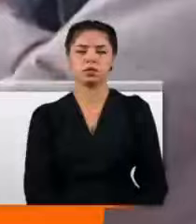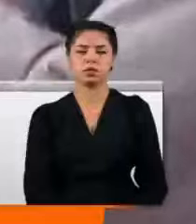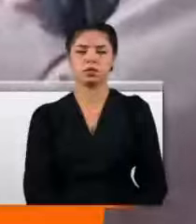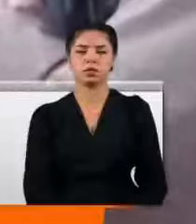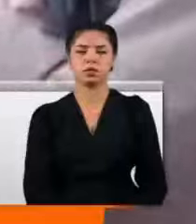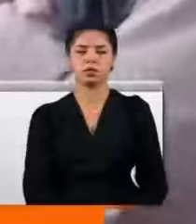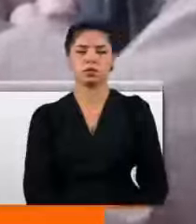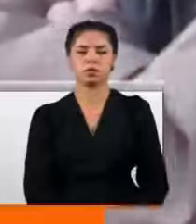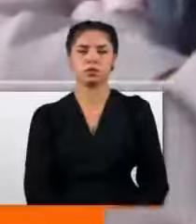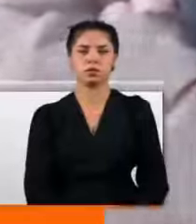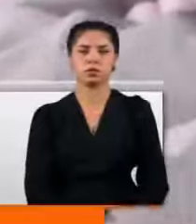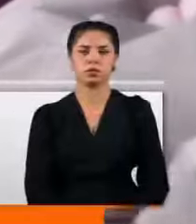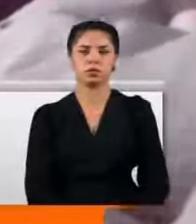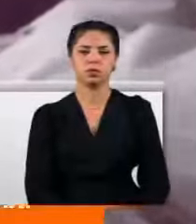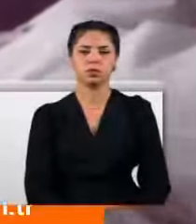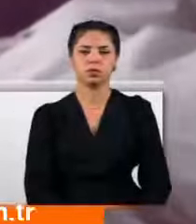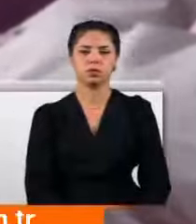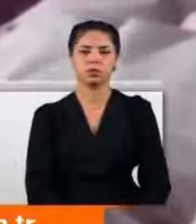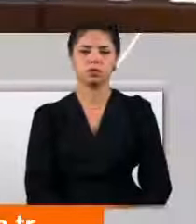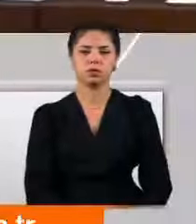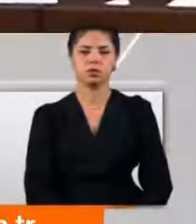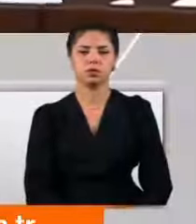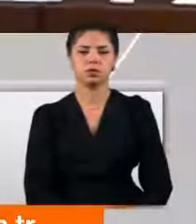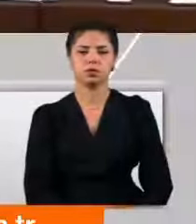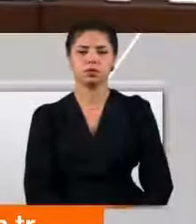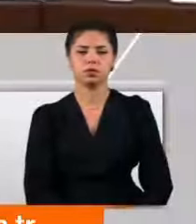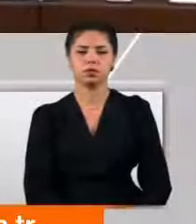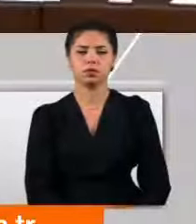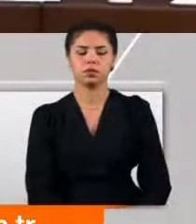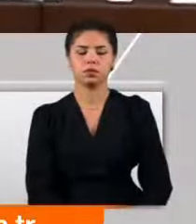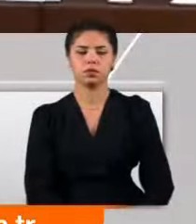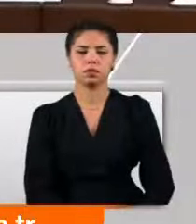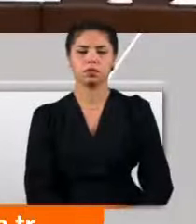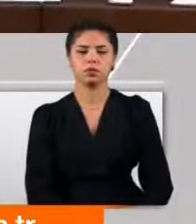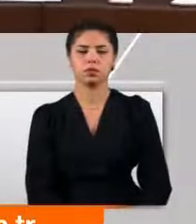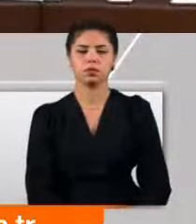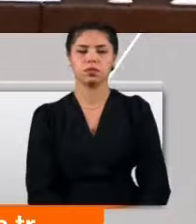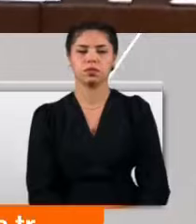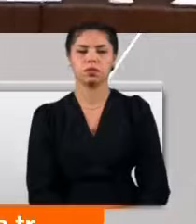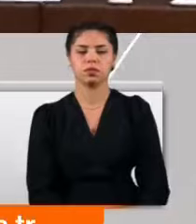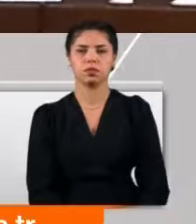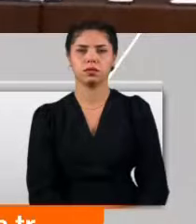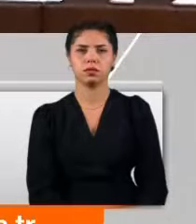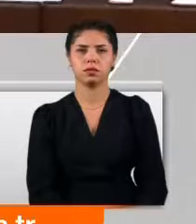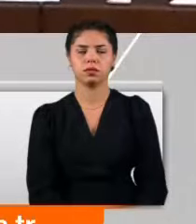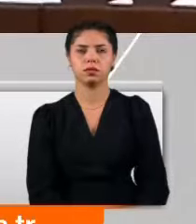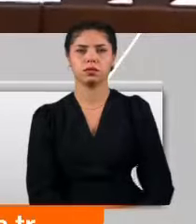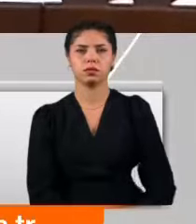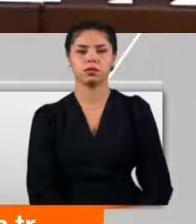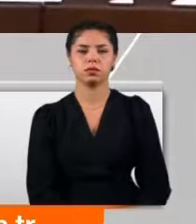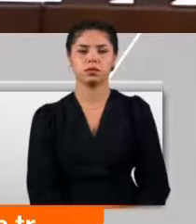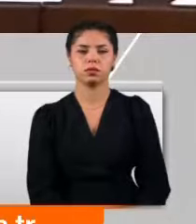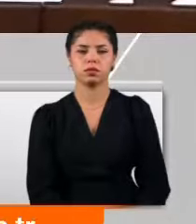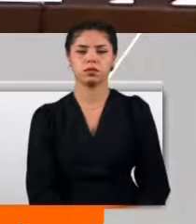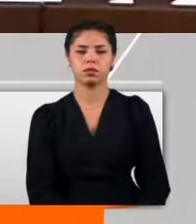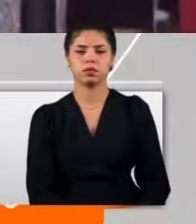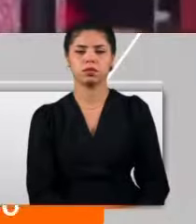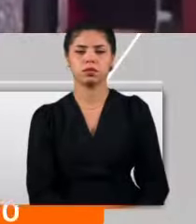2019 yılında bizlere başlayacağı söylenmiştir ama yapılmamıştır Sayın Mansur Yavaş ve ekibinin konser